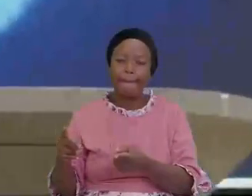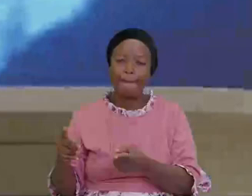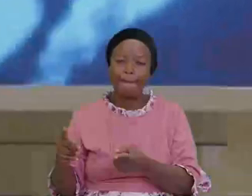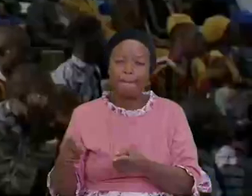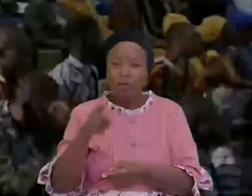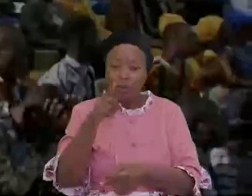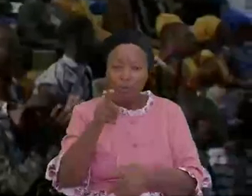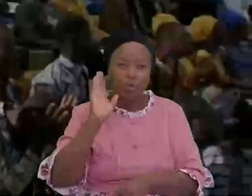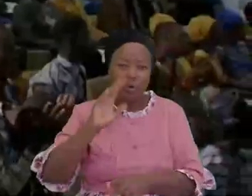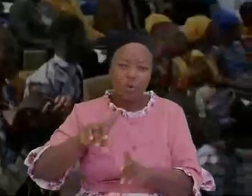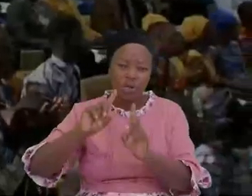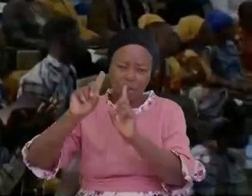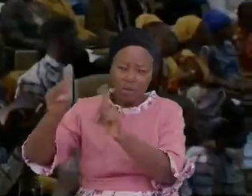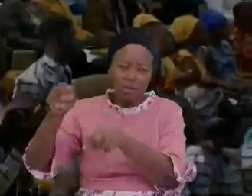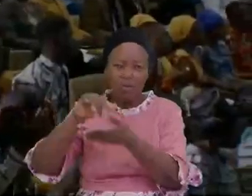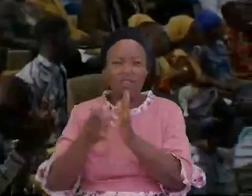Tu iras.